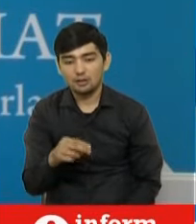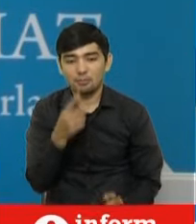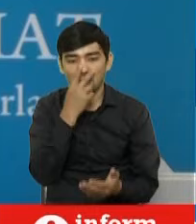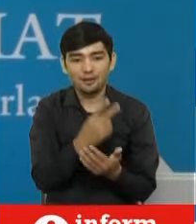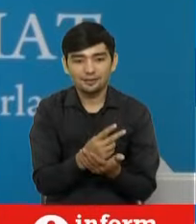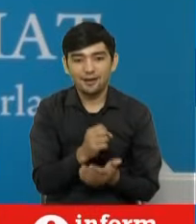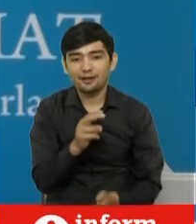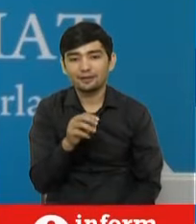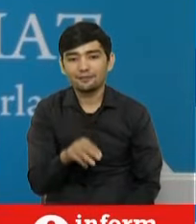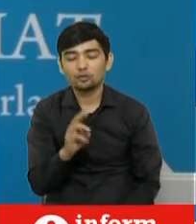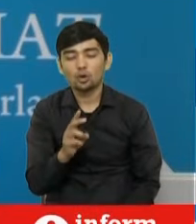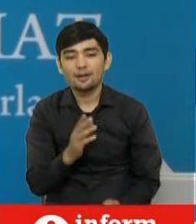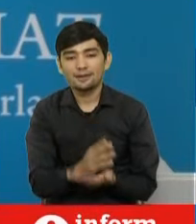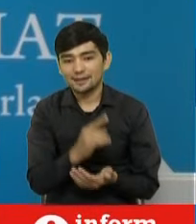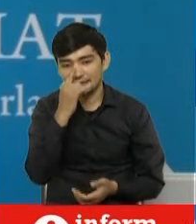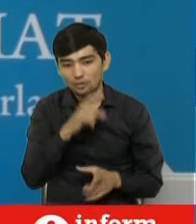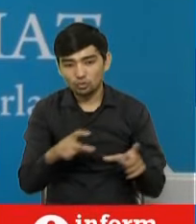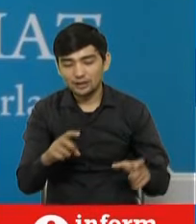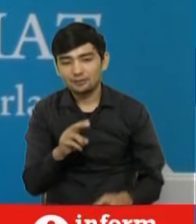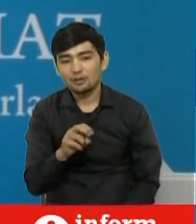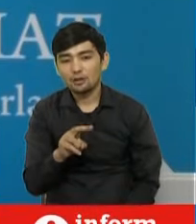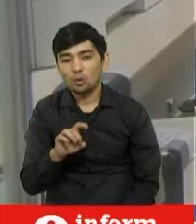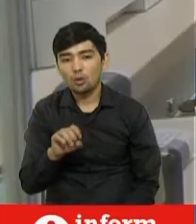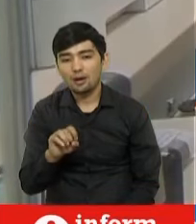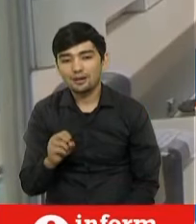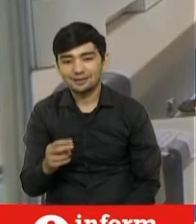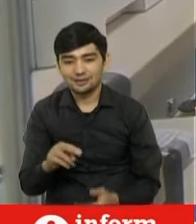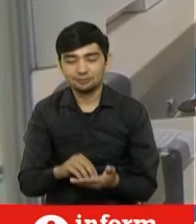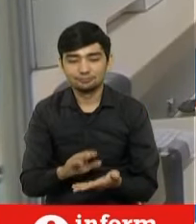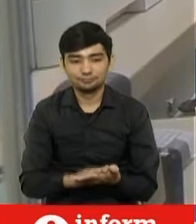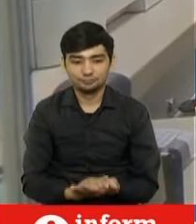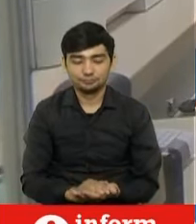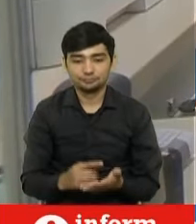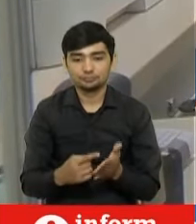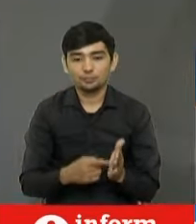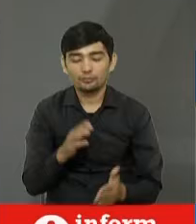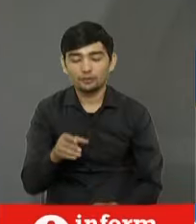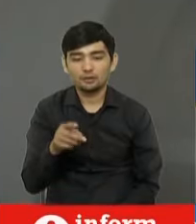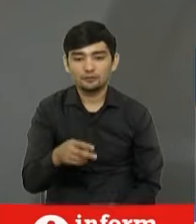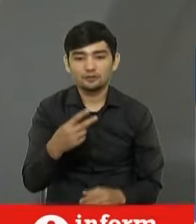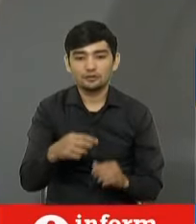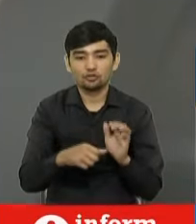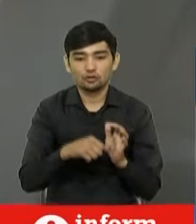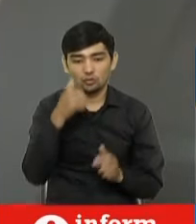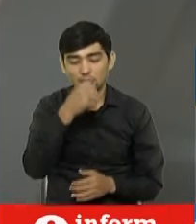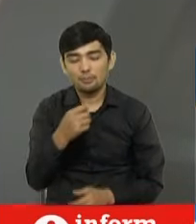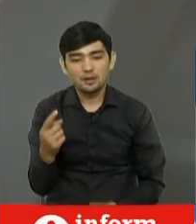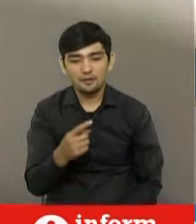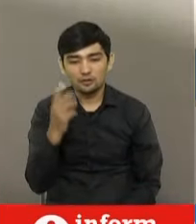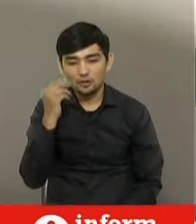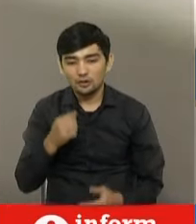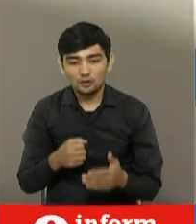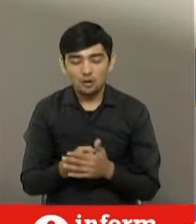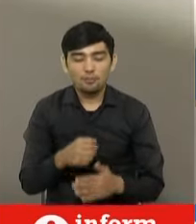көлемінде активі бар қазақстандықтар декларация тапсыруға міндеттеледі. Сондай-ақ 2026 жылдың 1 мамырына дейін банктер мен